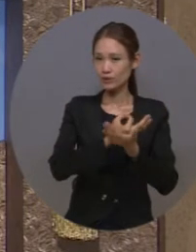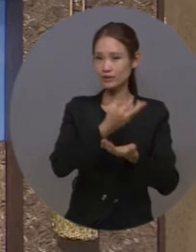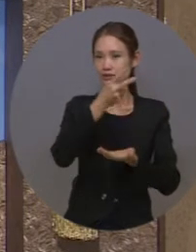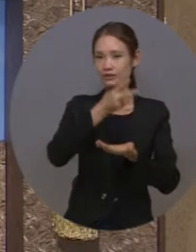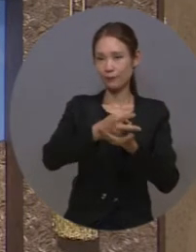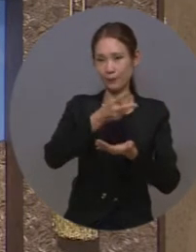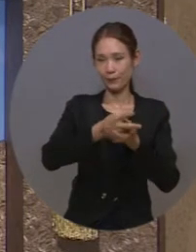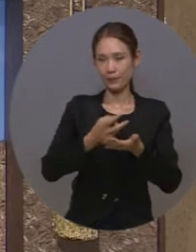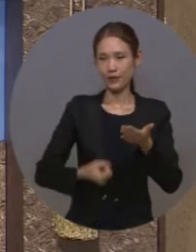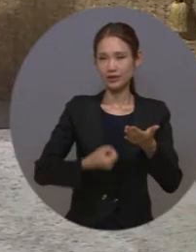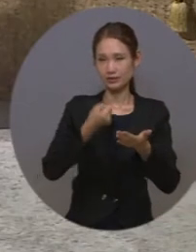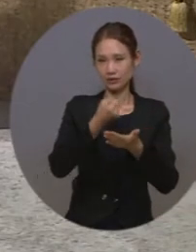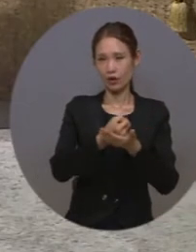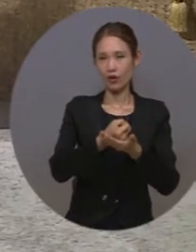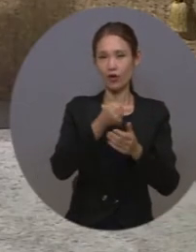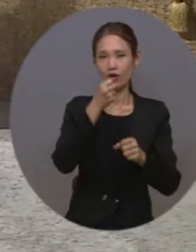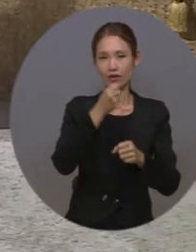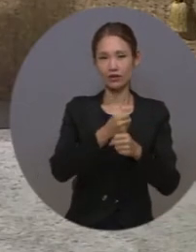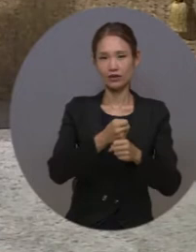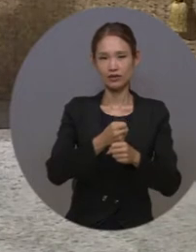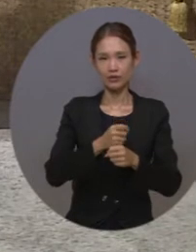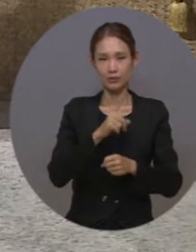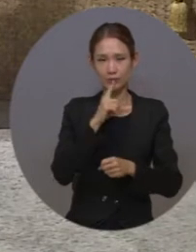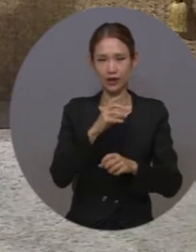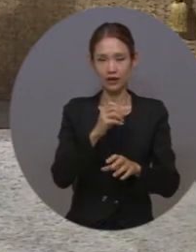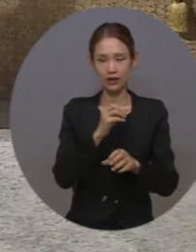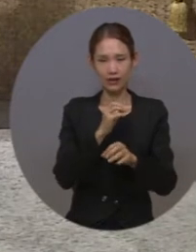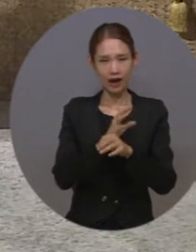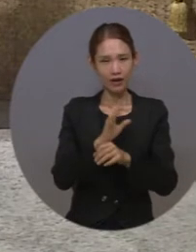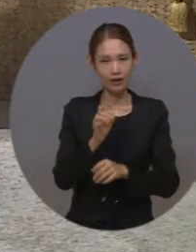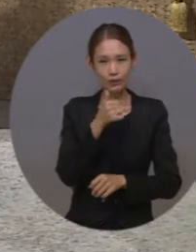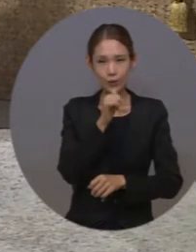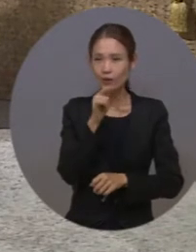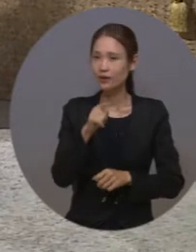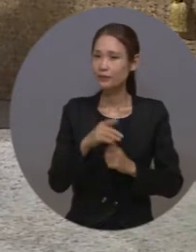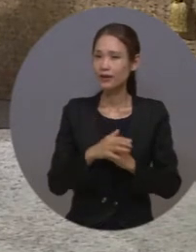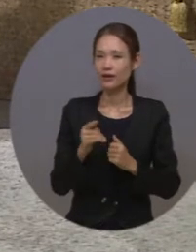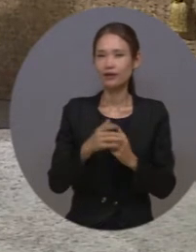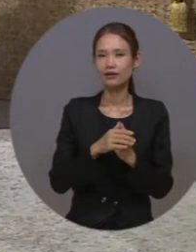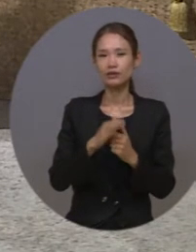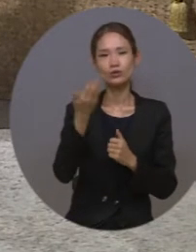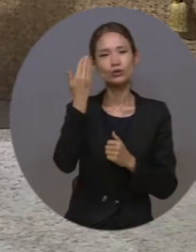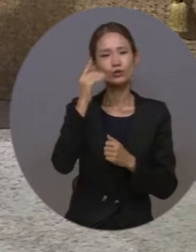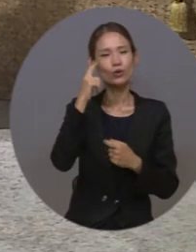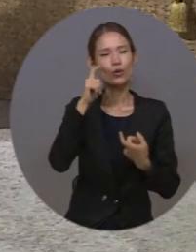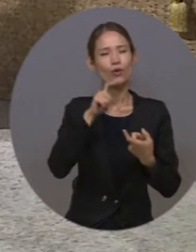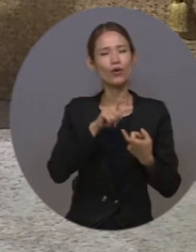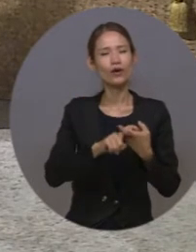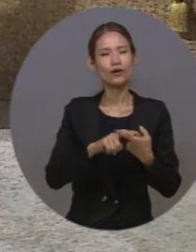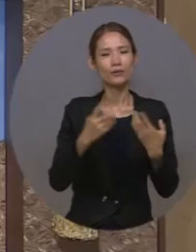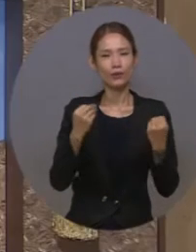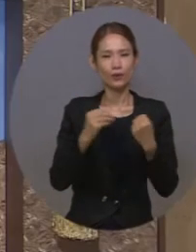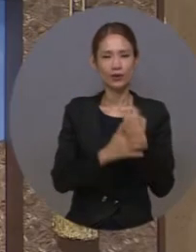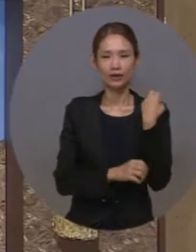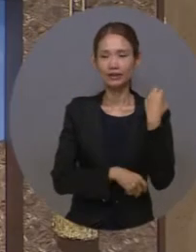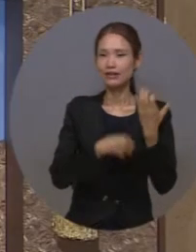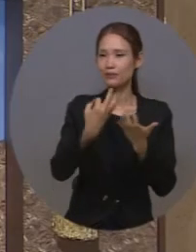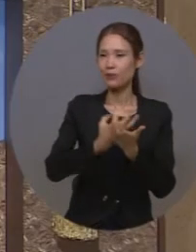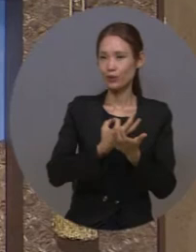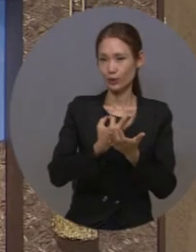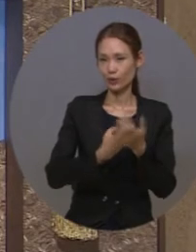제정을 했고요. 아, 기본소득 조례라고 하면은 간략하게 좀 어떤 것인가요? 요새 이제 관심이 많은 게 이제 기본소득인데 네.